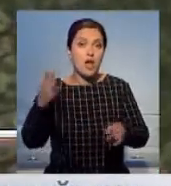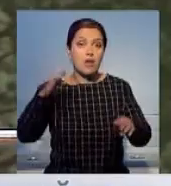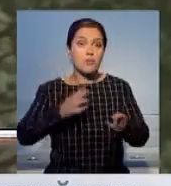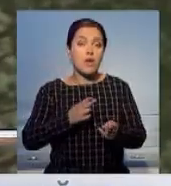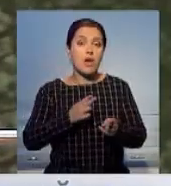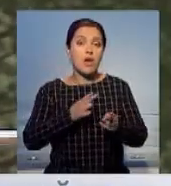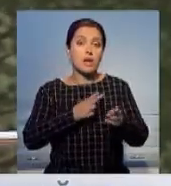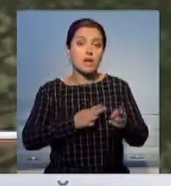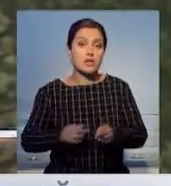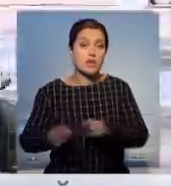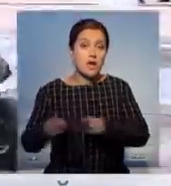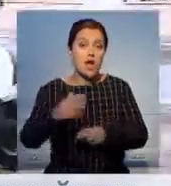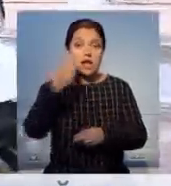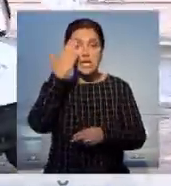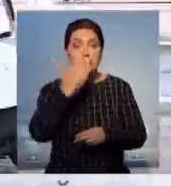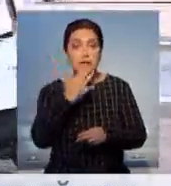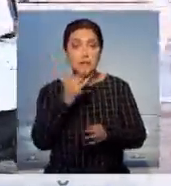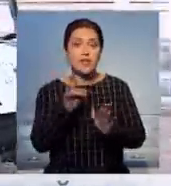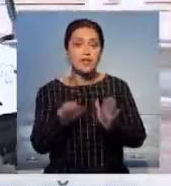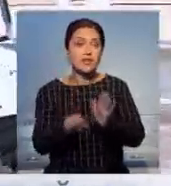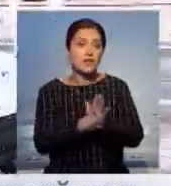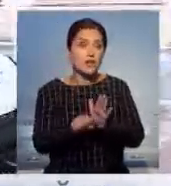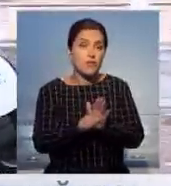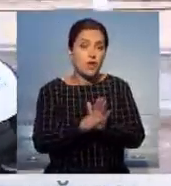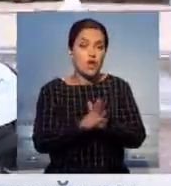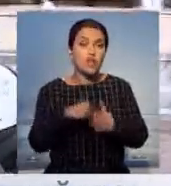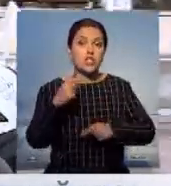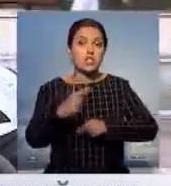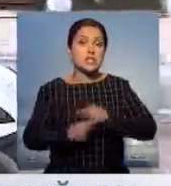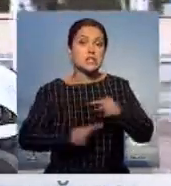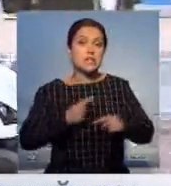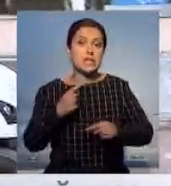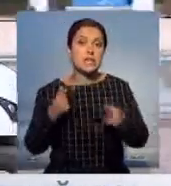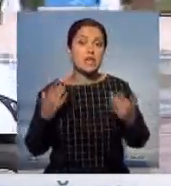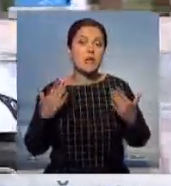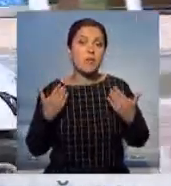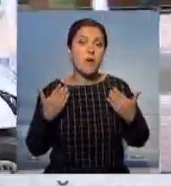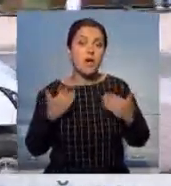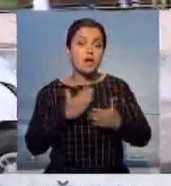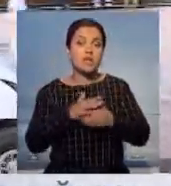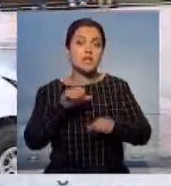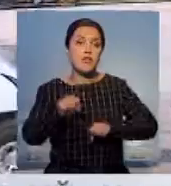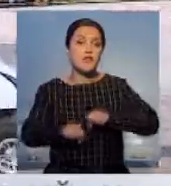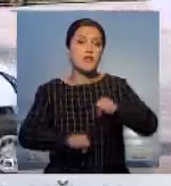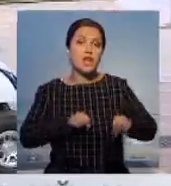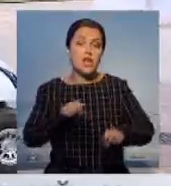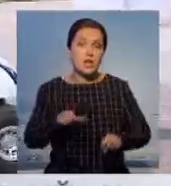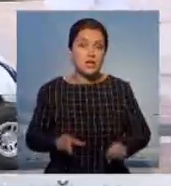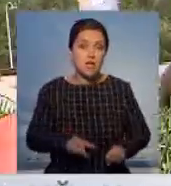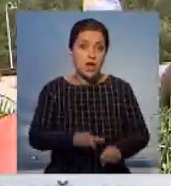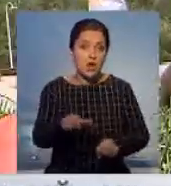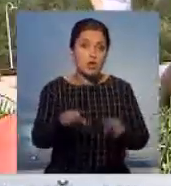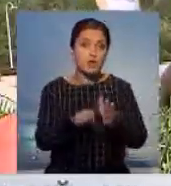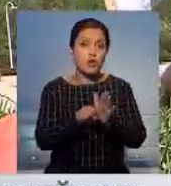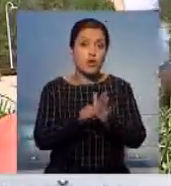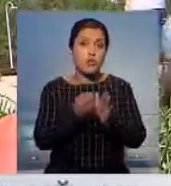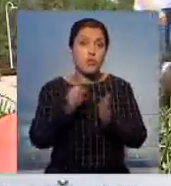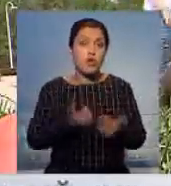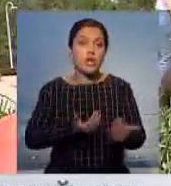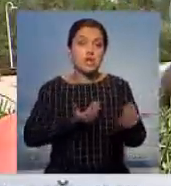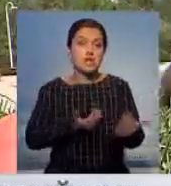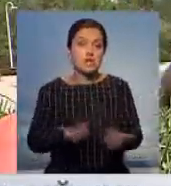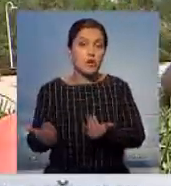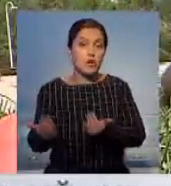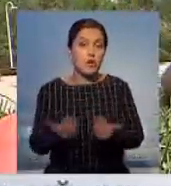катания, которые можно использовать как летом, так и зимой. Ко всему прочему, через весь парк проходит велодорожка. Зимой ее будут использовать